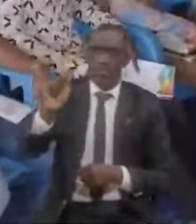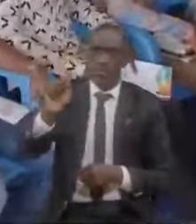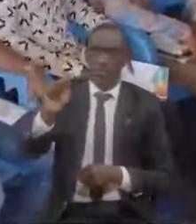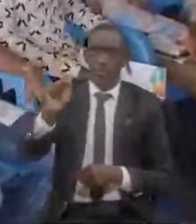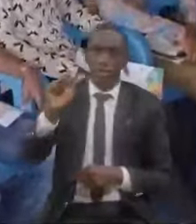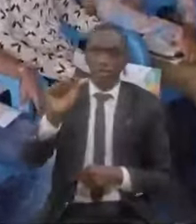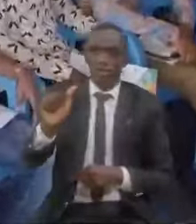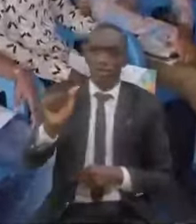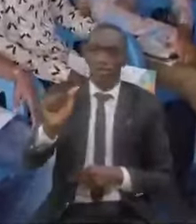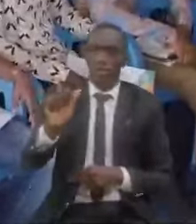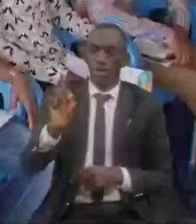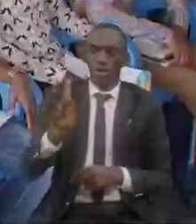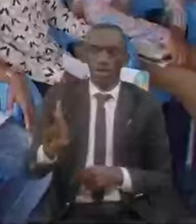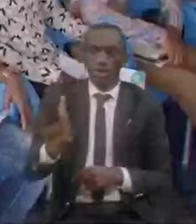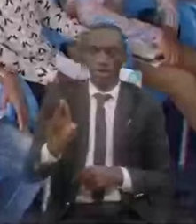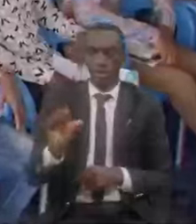T-A-R-S.